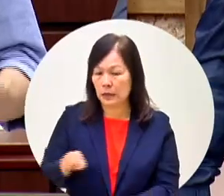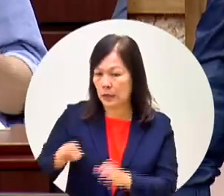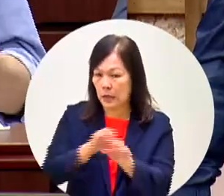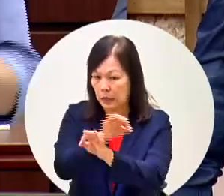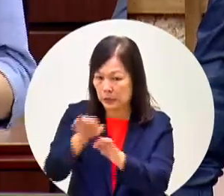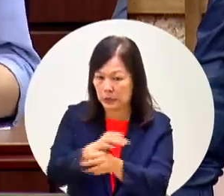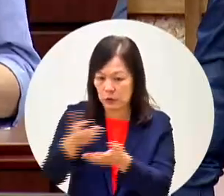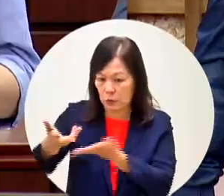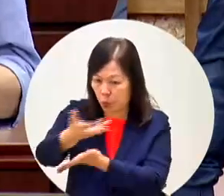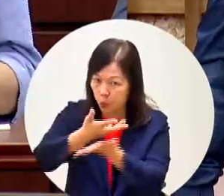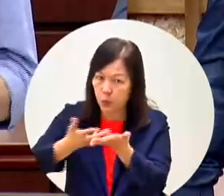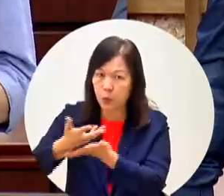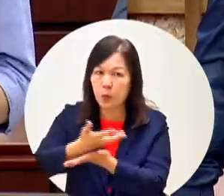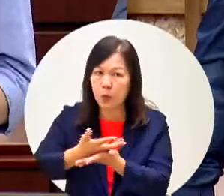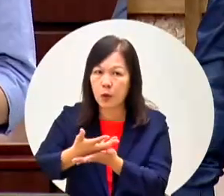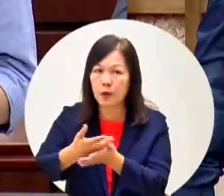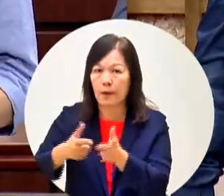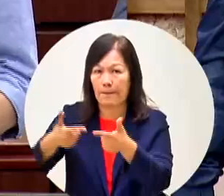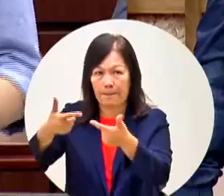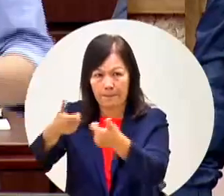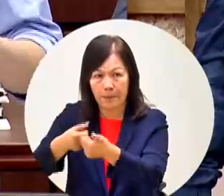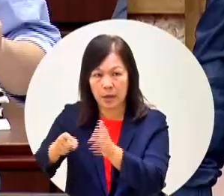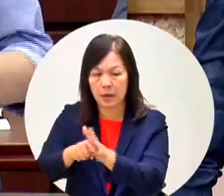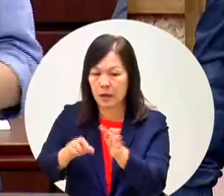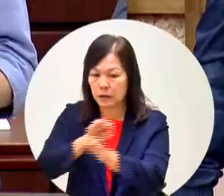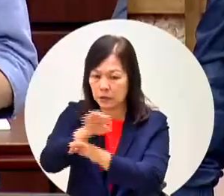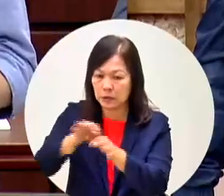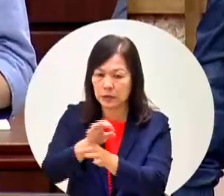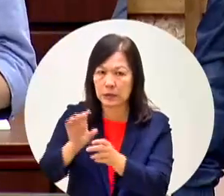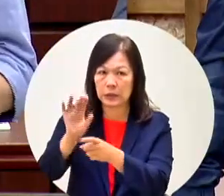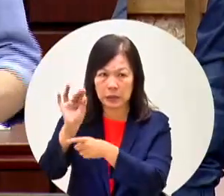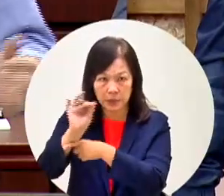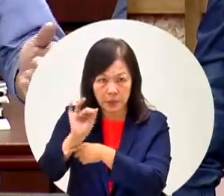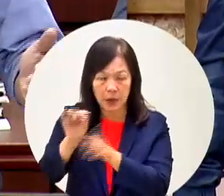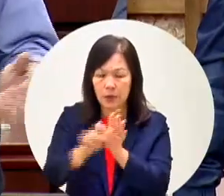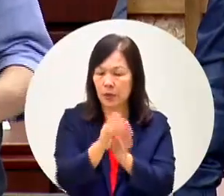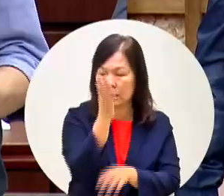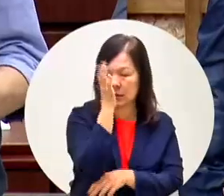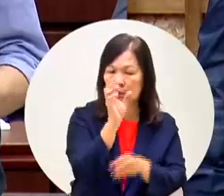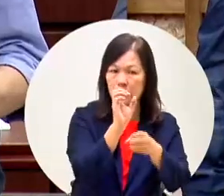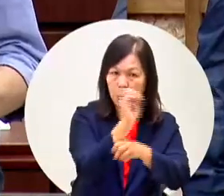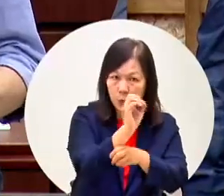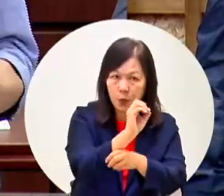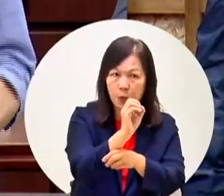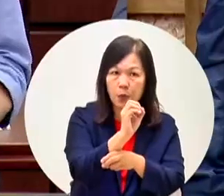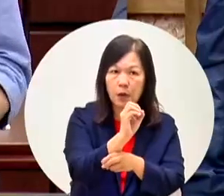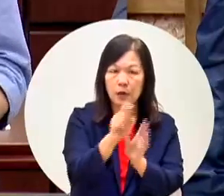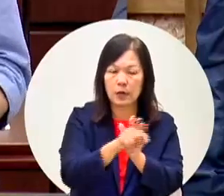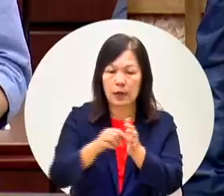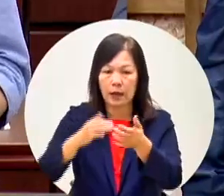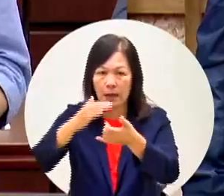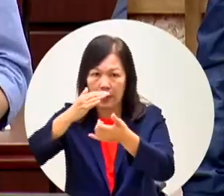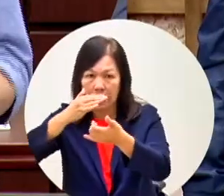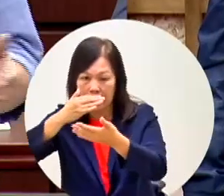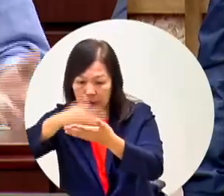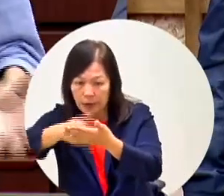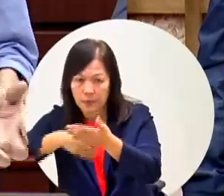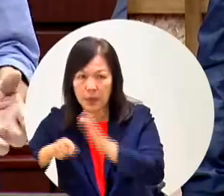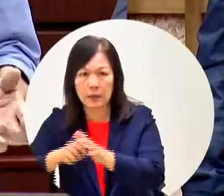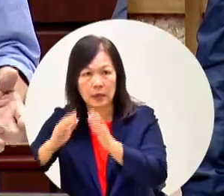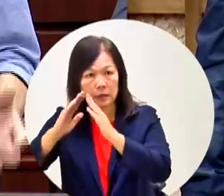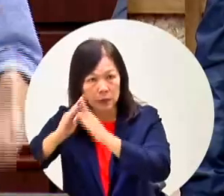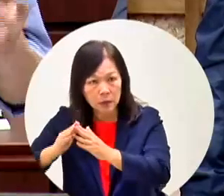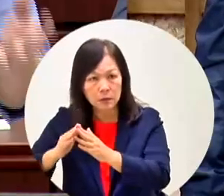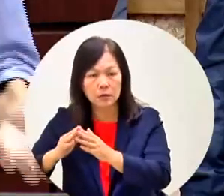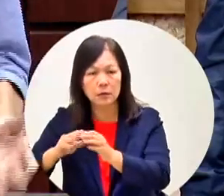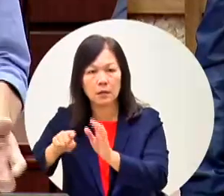合经济100分，政治0分。所以在南方这些城市，我们一定会尽可能的伸出温